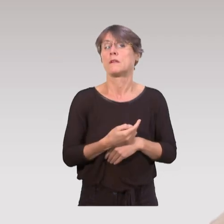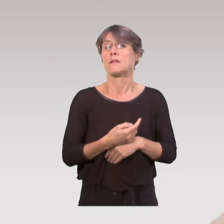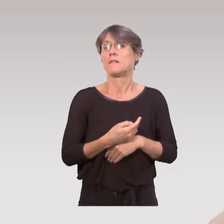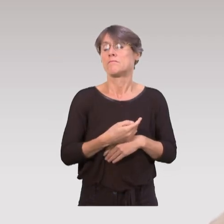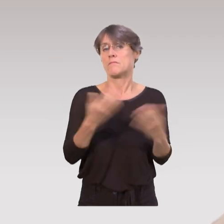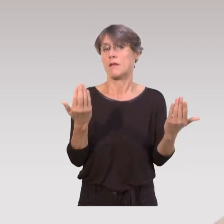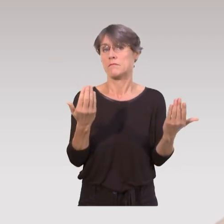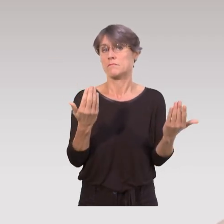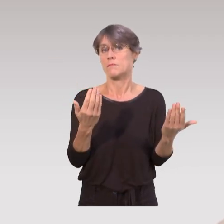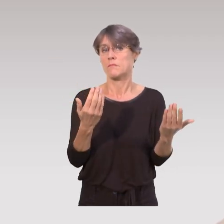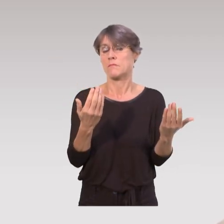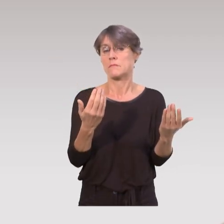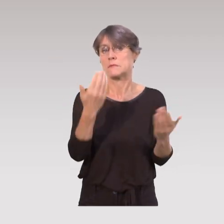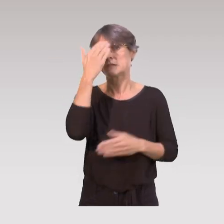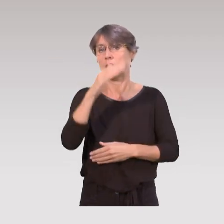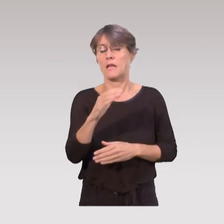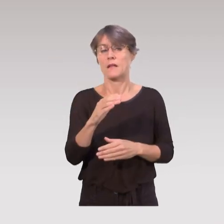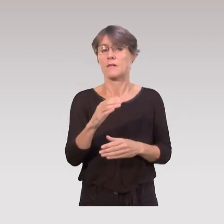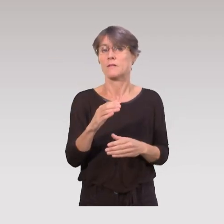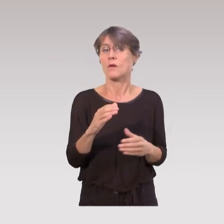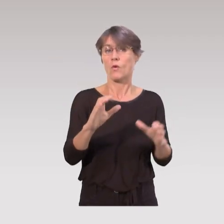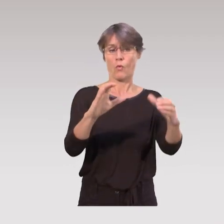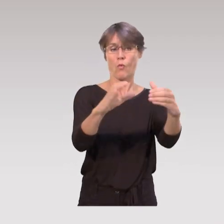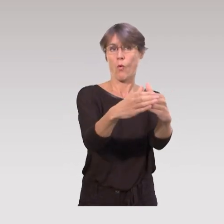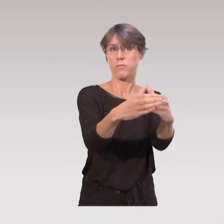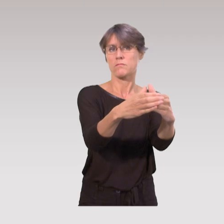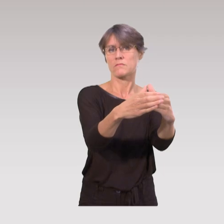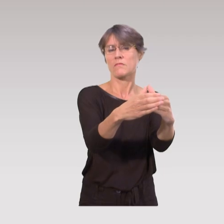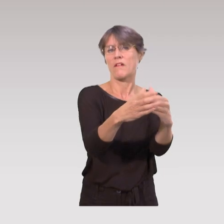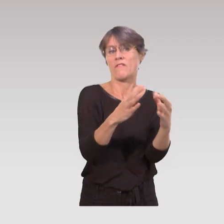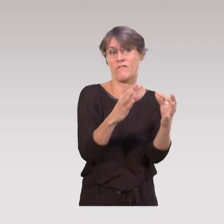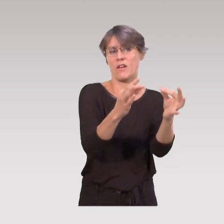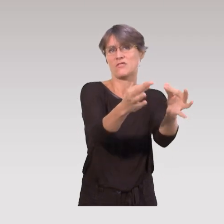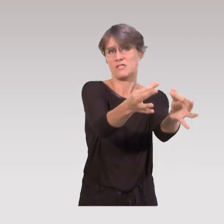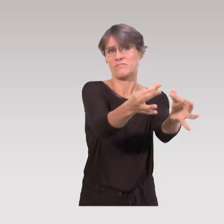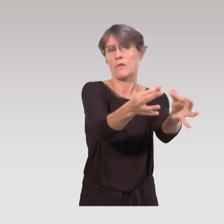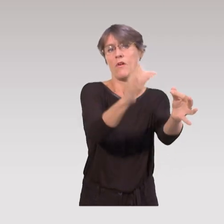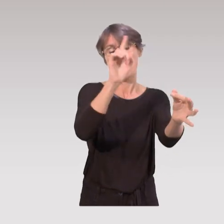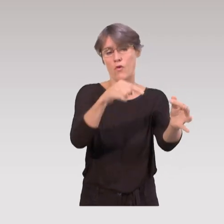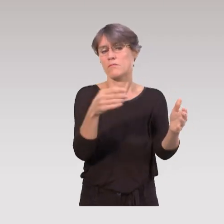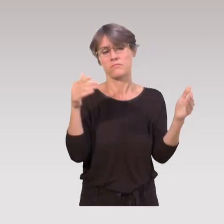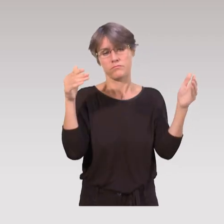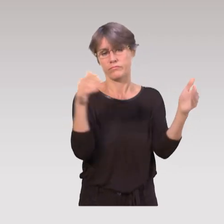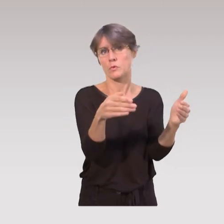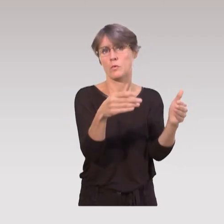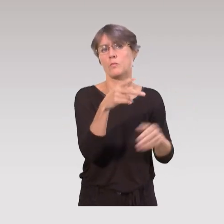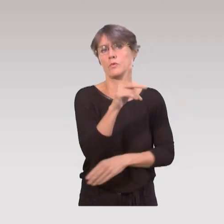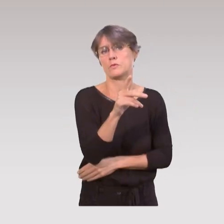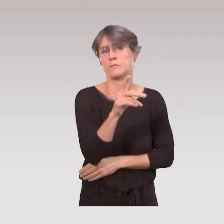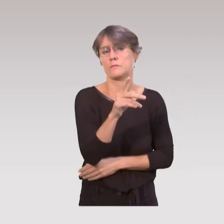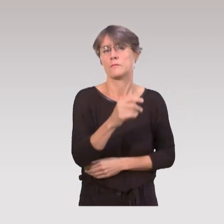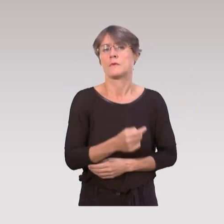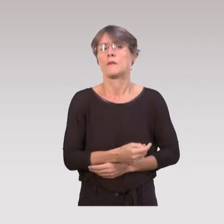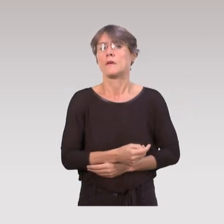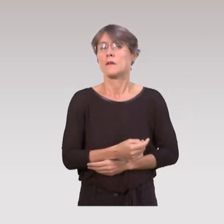sait, c'est qu'il y a des groupes qui sont plus à risque, sur lesquels on devrait investir davantage notre